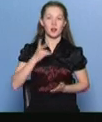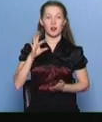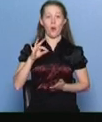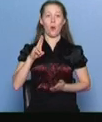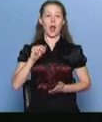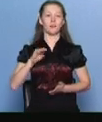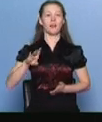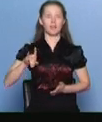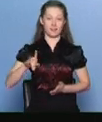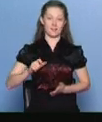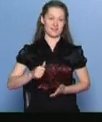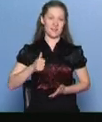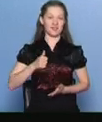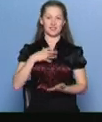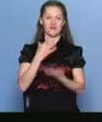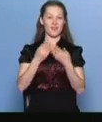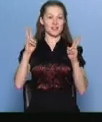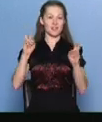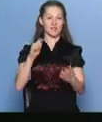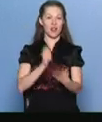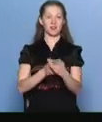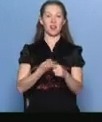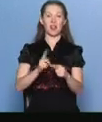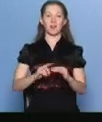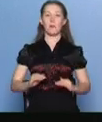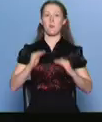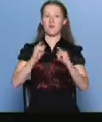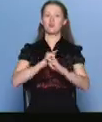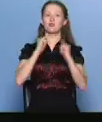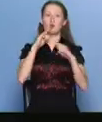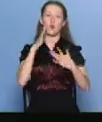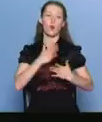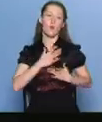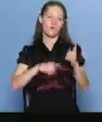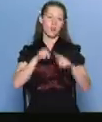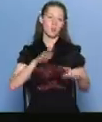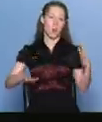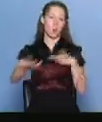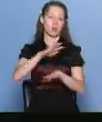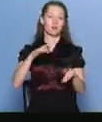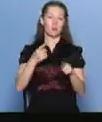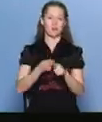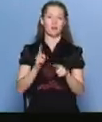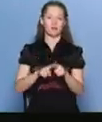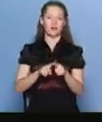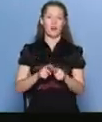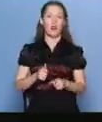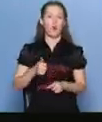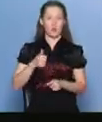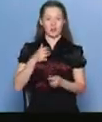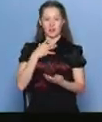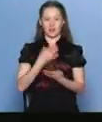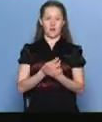гордятся. Повышает твой патриотизм, то есть любовь к родине, да, то есть ты становишься кадетом, ты несешь высокое звание, ты должен как гордиться